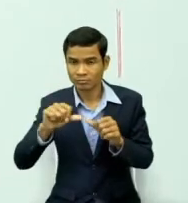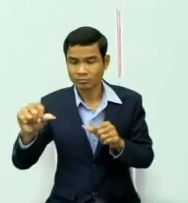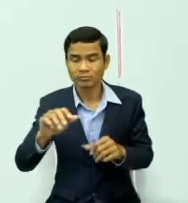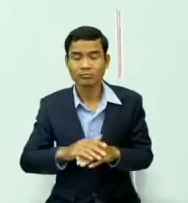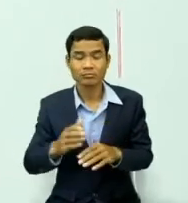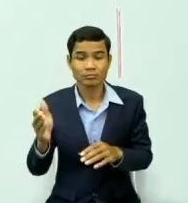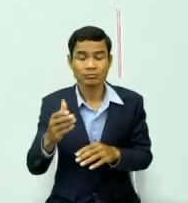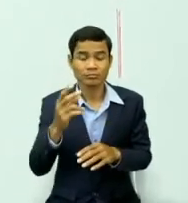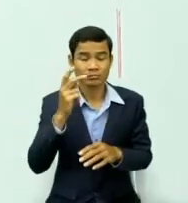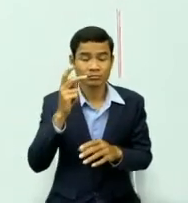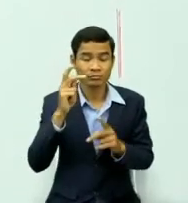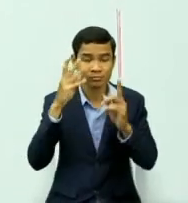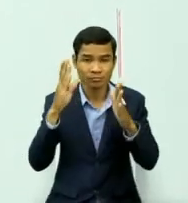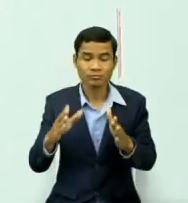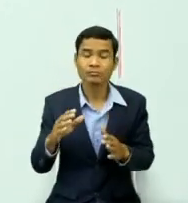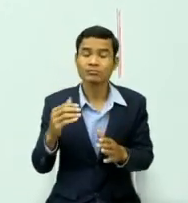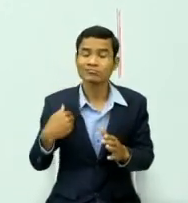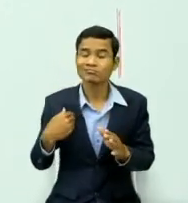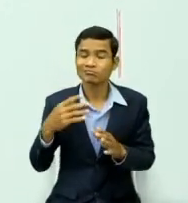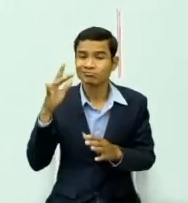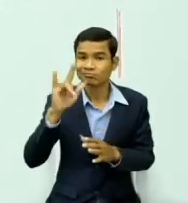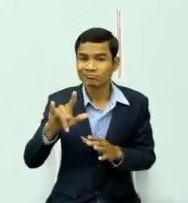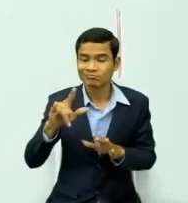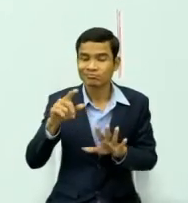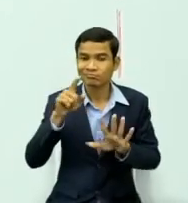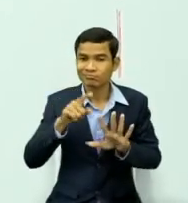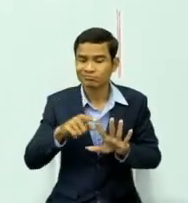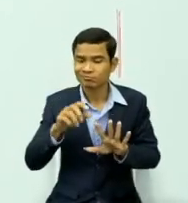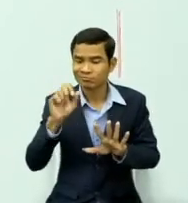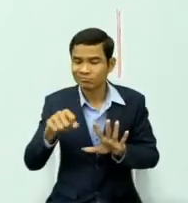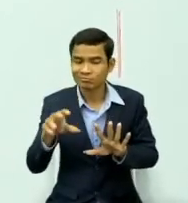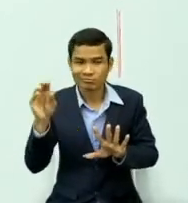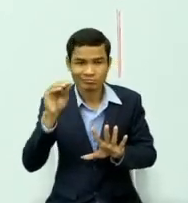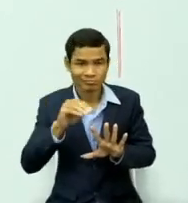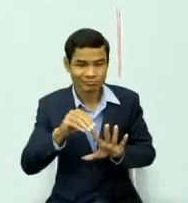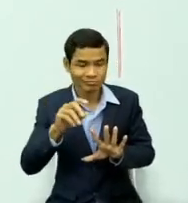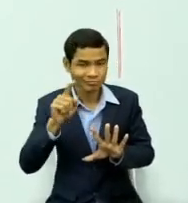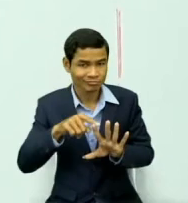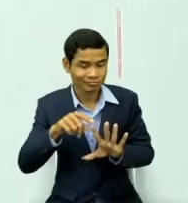còn chờ mớ ta nè cứ đặt sầm nhá mụ sợi cái toàn đã được tế